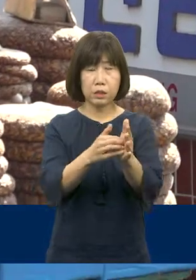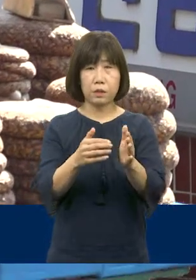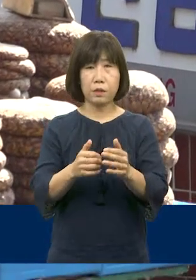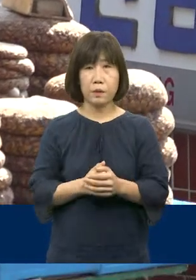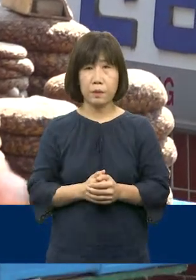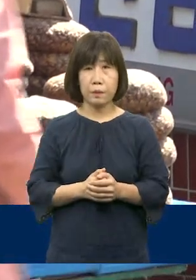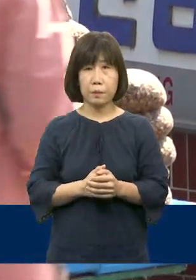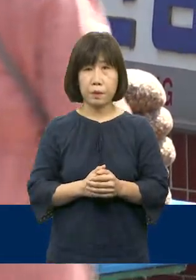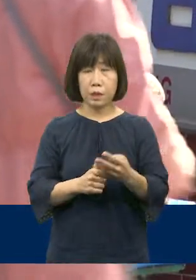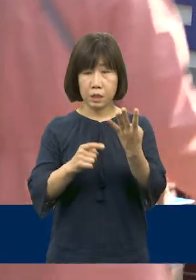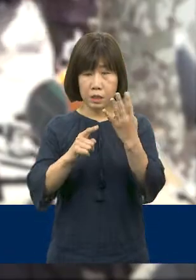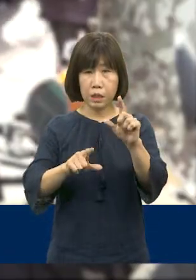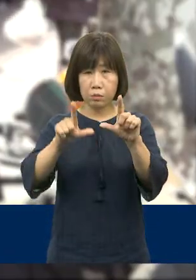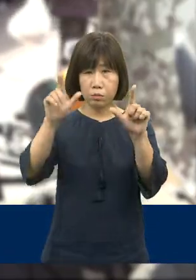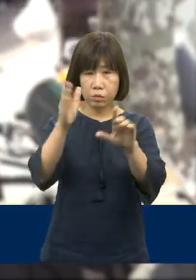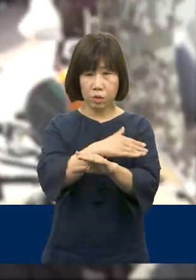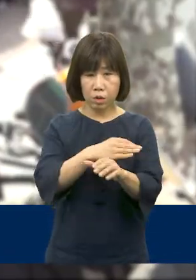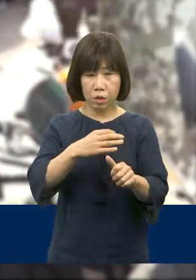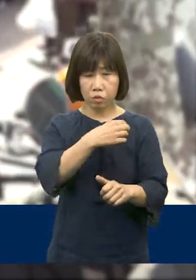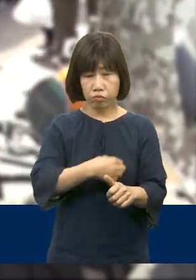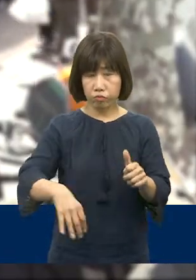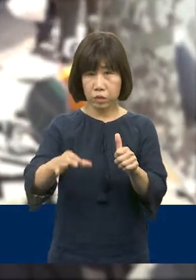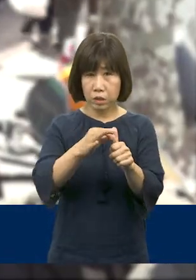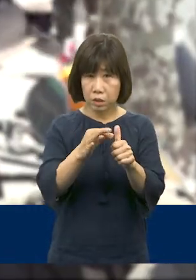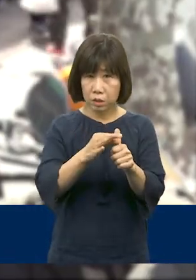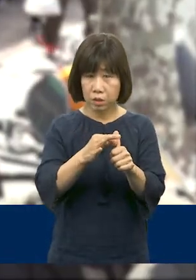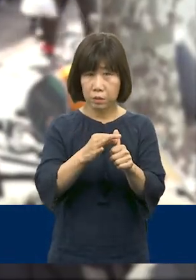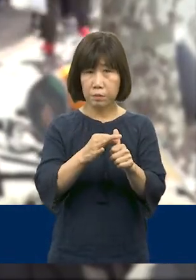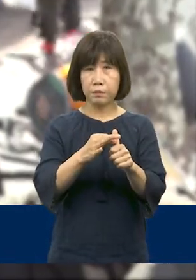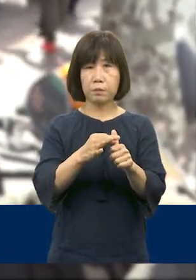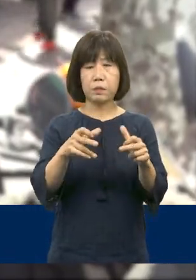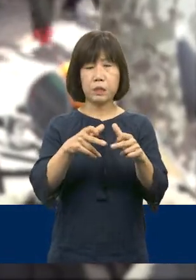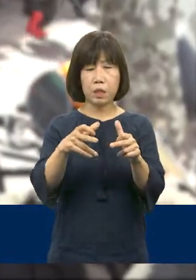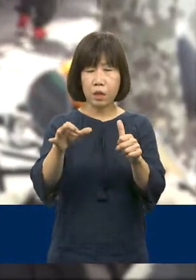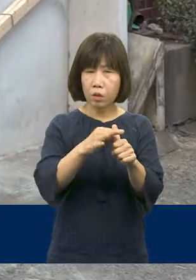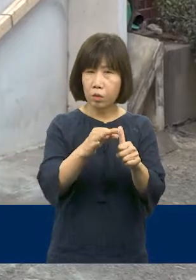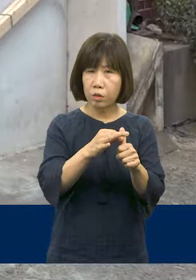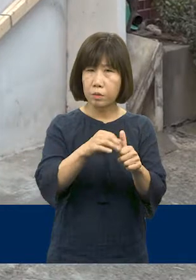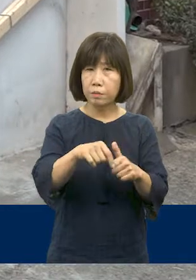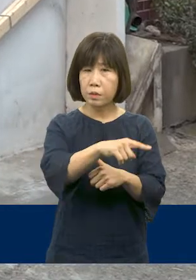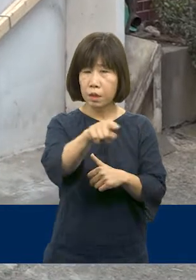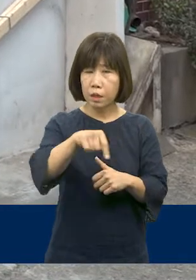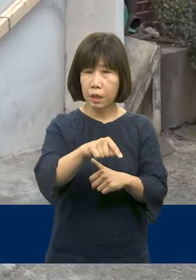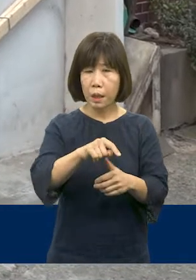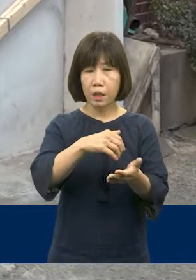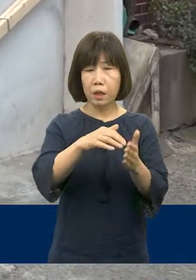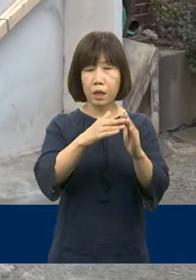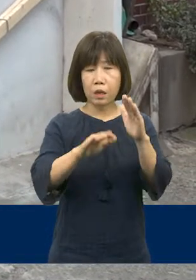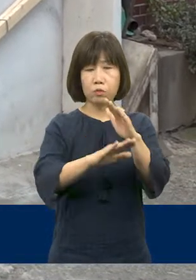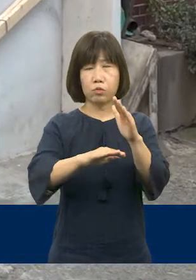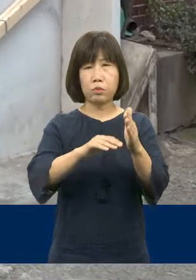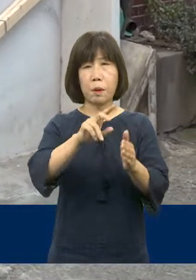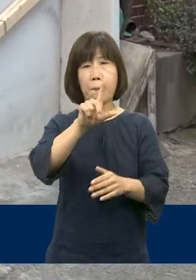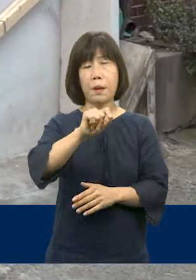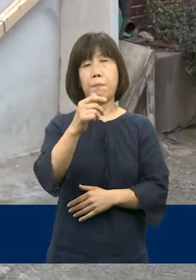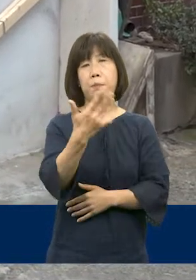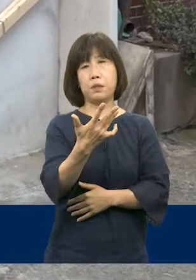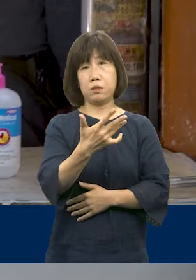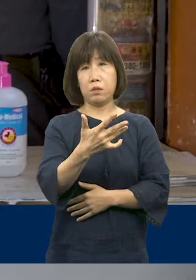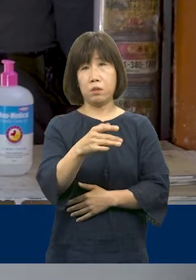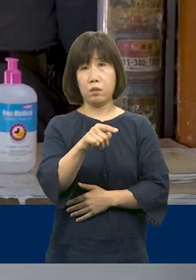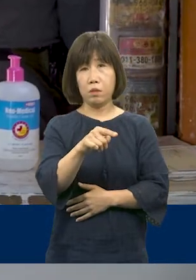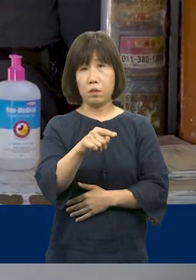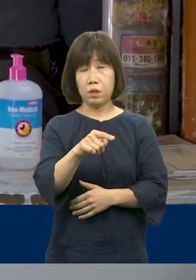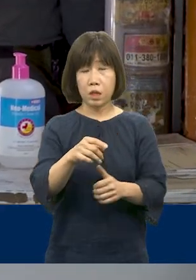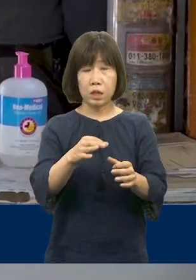시작했습니다 4일부터 기초생활보장 생계급여 기초연금 장애인 연금 대상 만 8천여 가구에